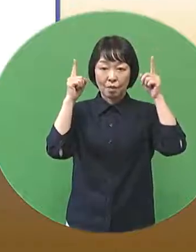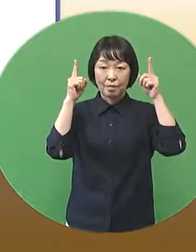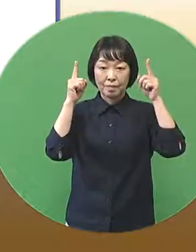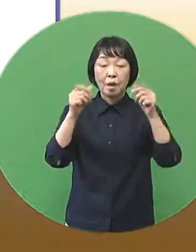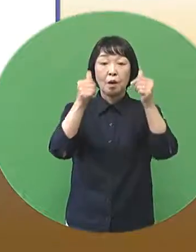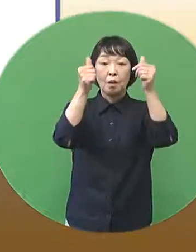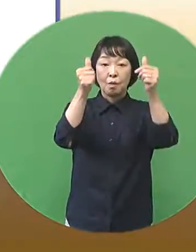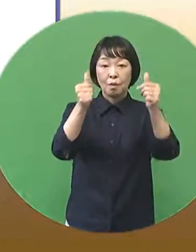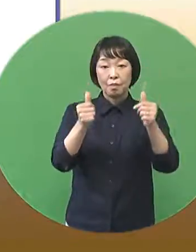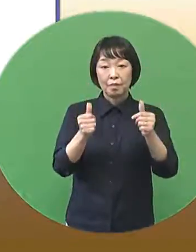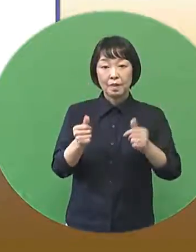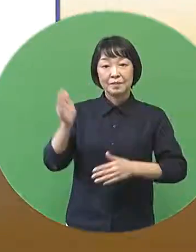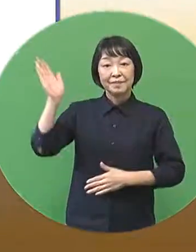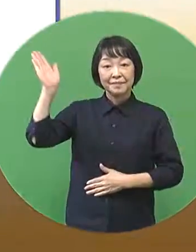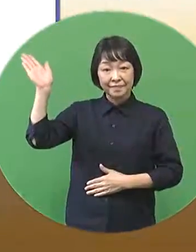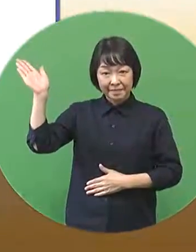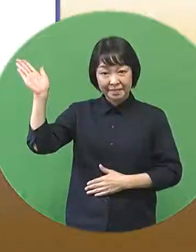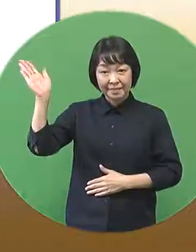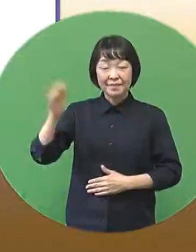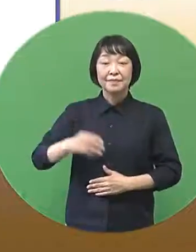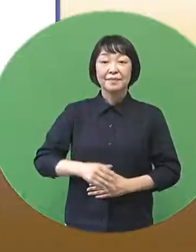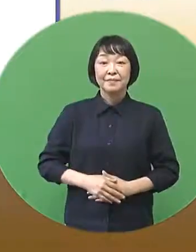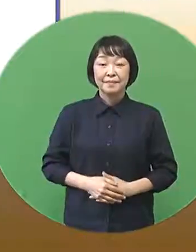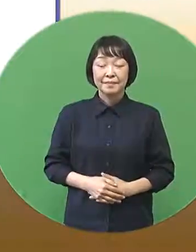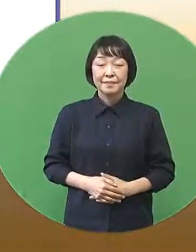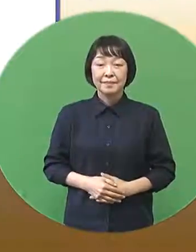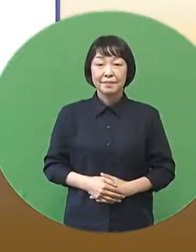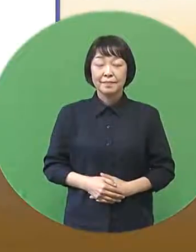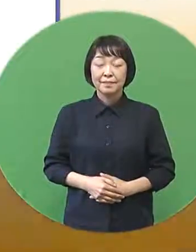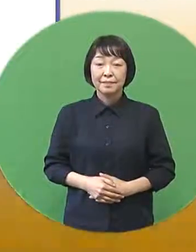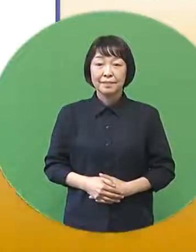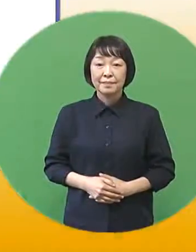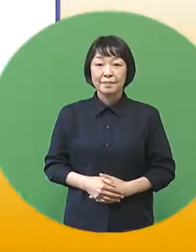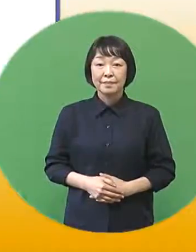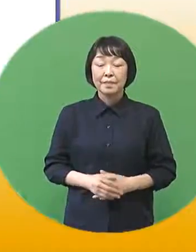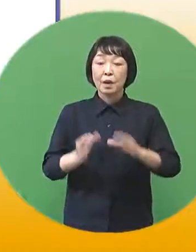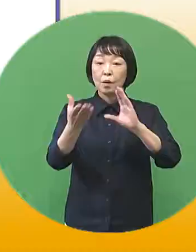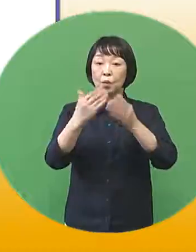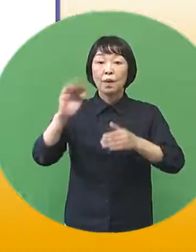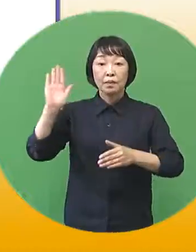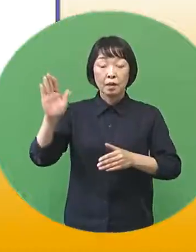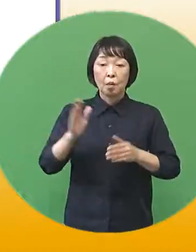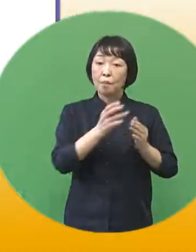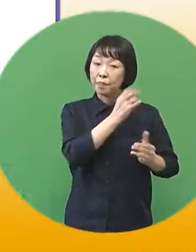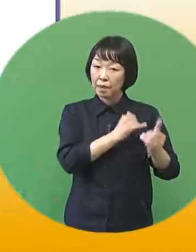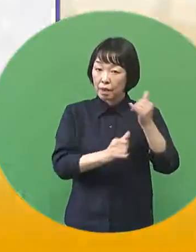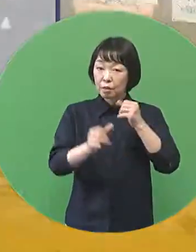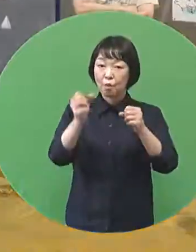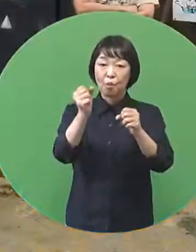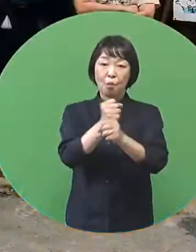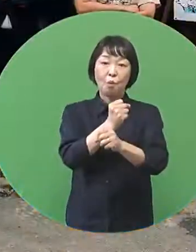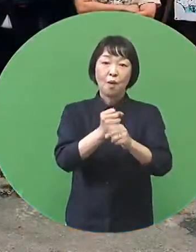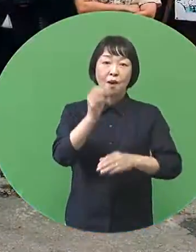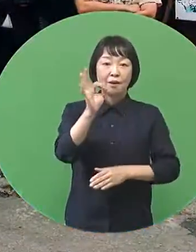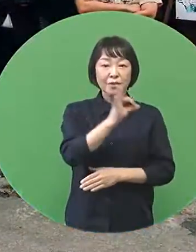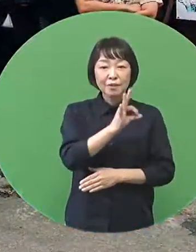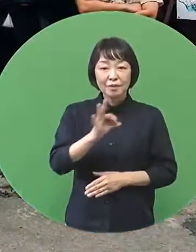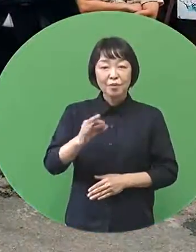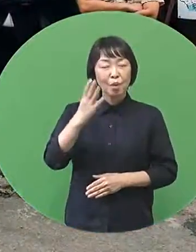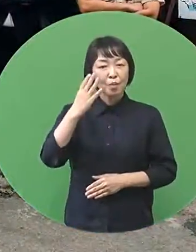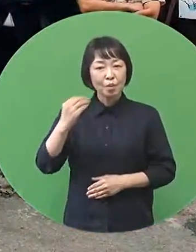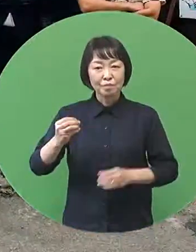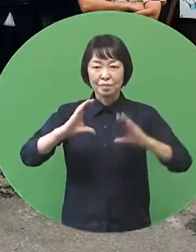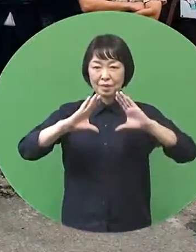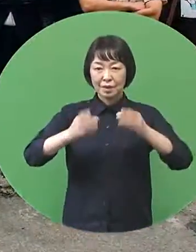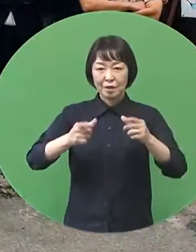業の概要は五感市ホームページから確認できます。岩手の伝統工芸品の魅力を世